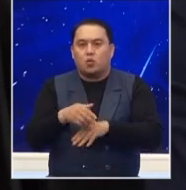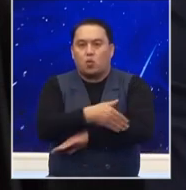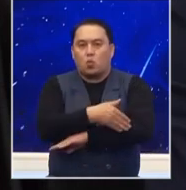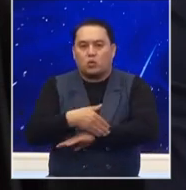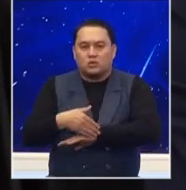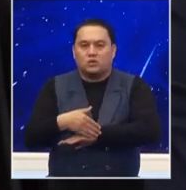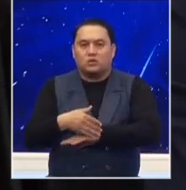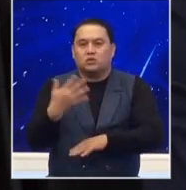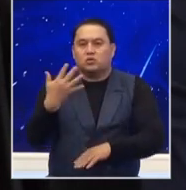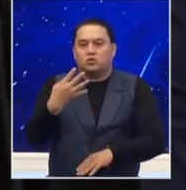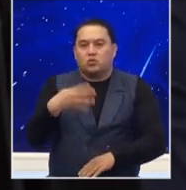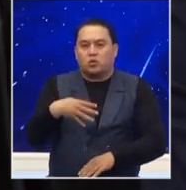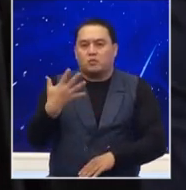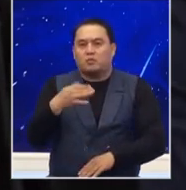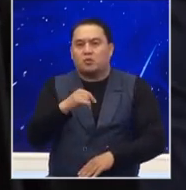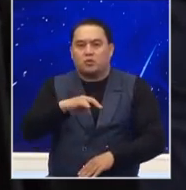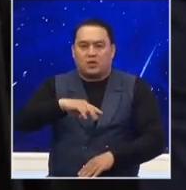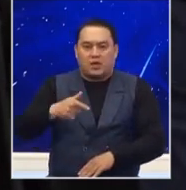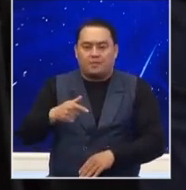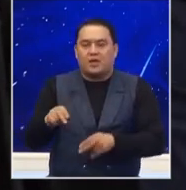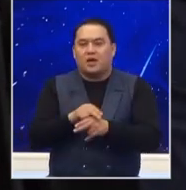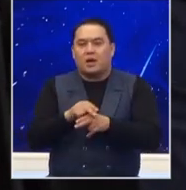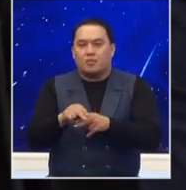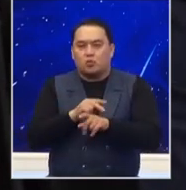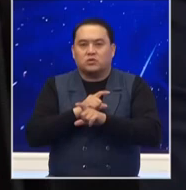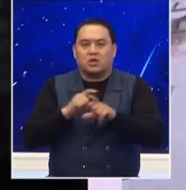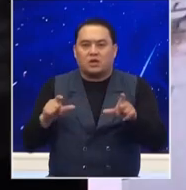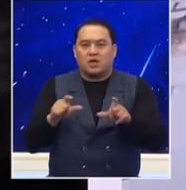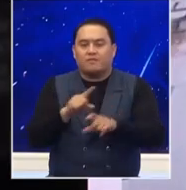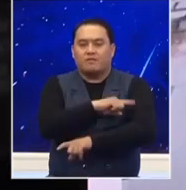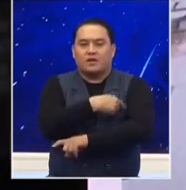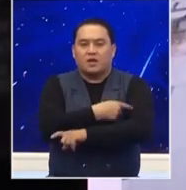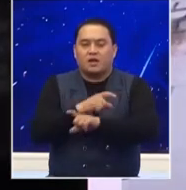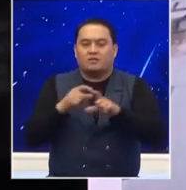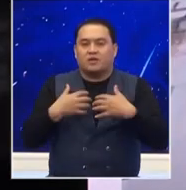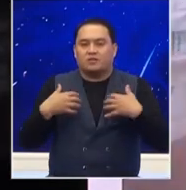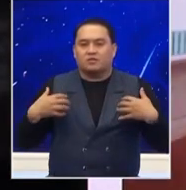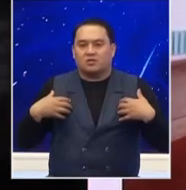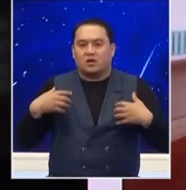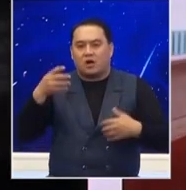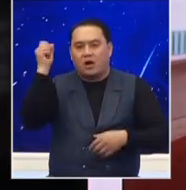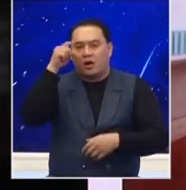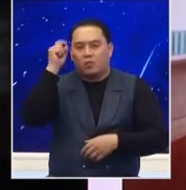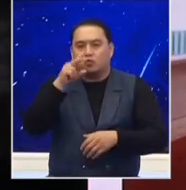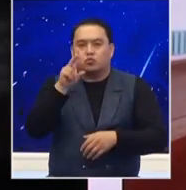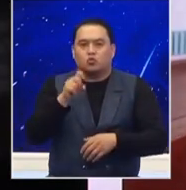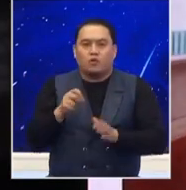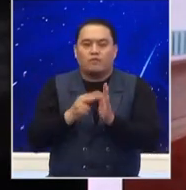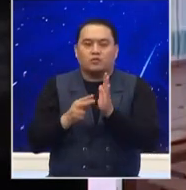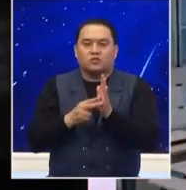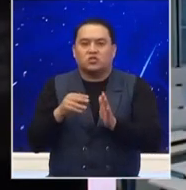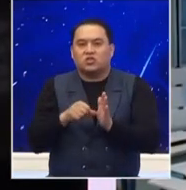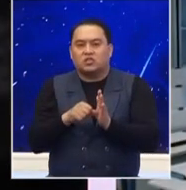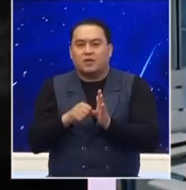района 45 миллионов тенге. На капитальный ремонт здания ветеринарной станции в селе Карабулак 186,4 миллиона